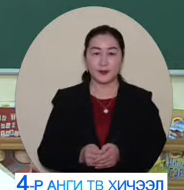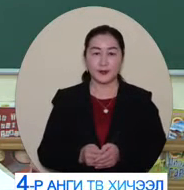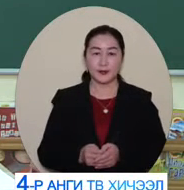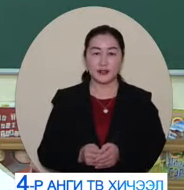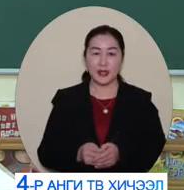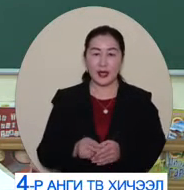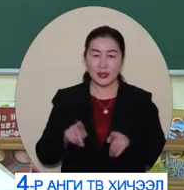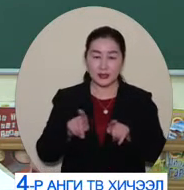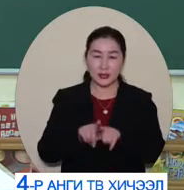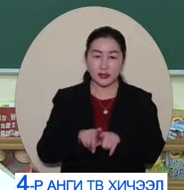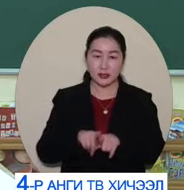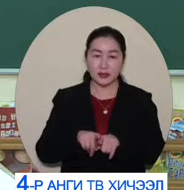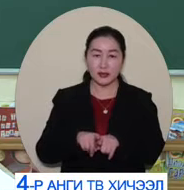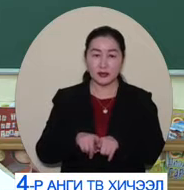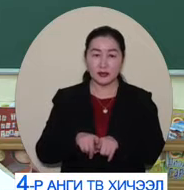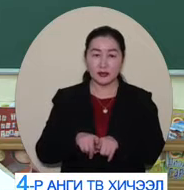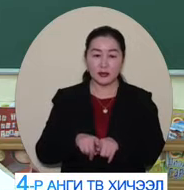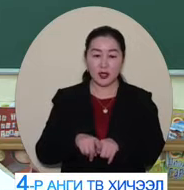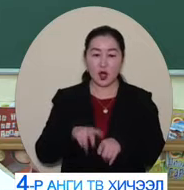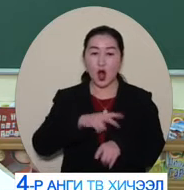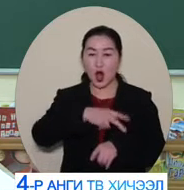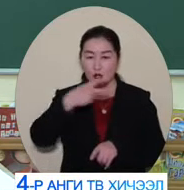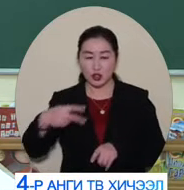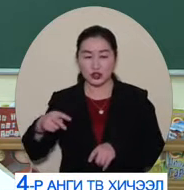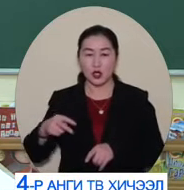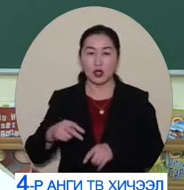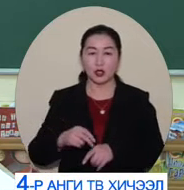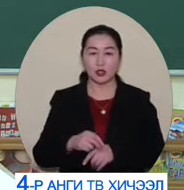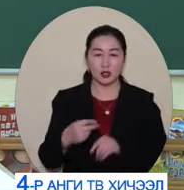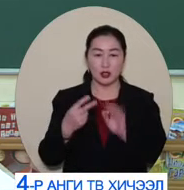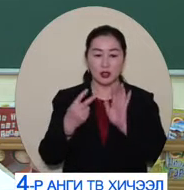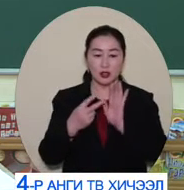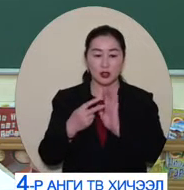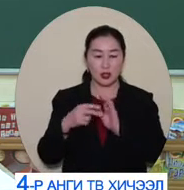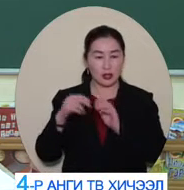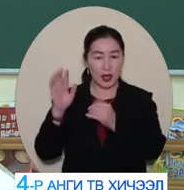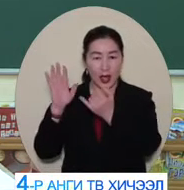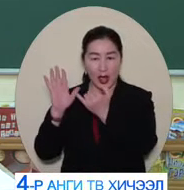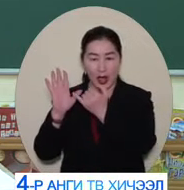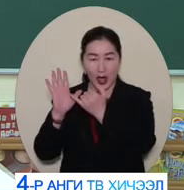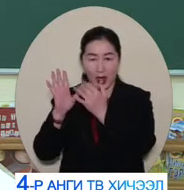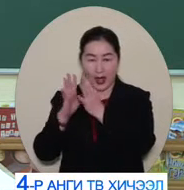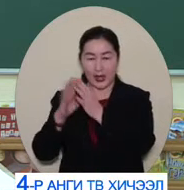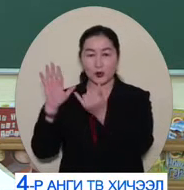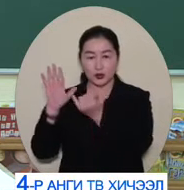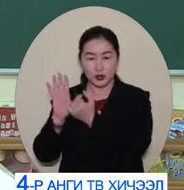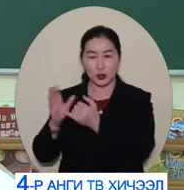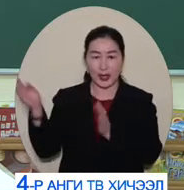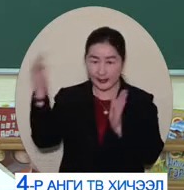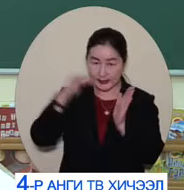5-аа хувааж ийн. За энэ бол бас уторхатаа гарна тийм ээ. Энэ бол хэд ойролцоогоор